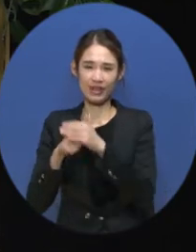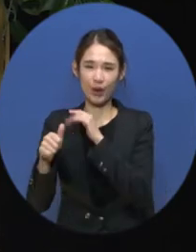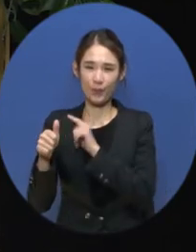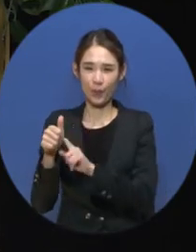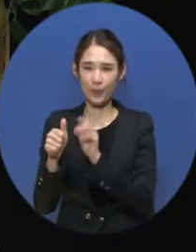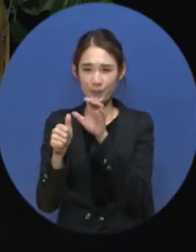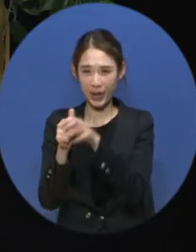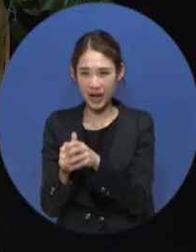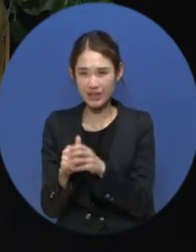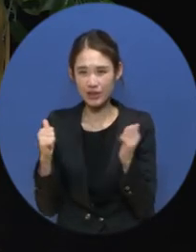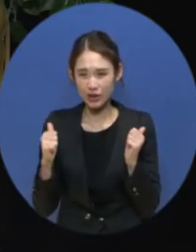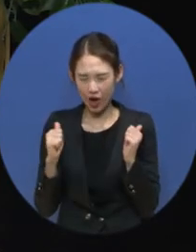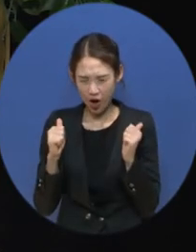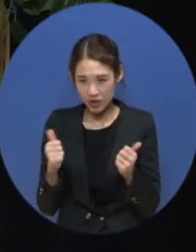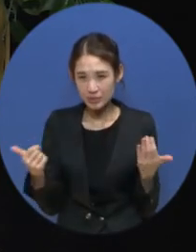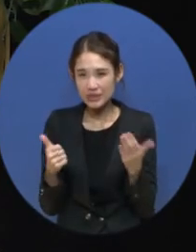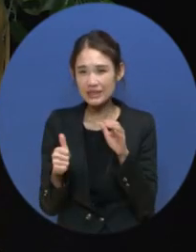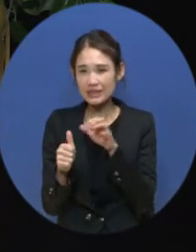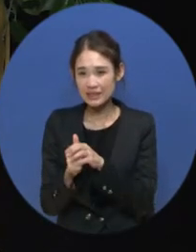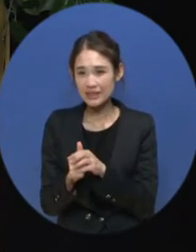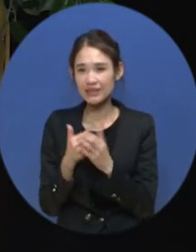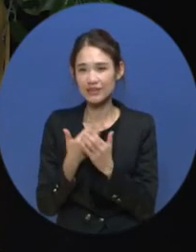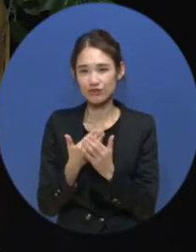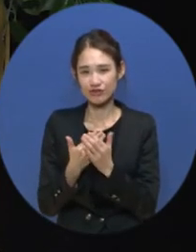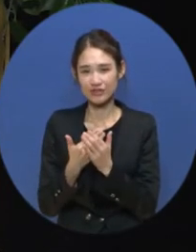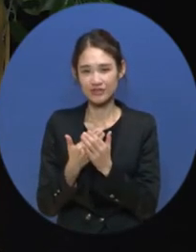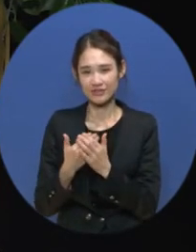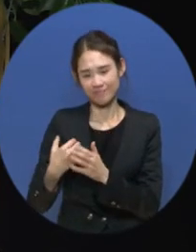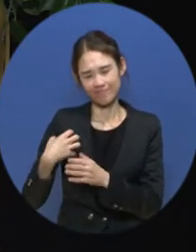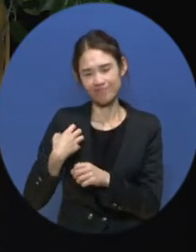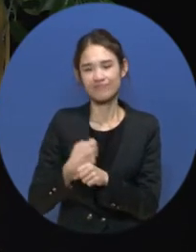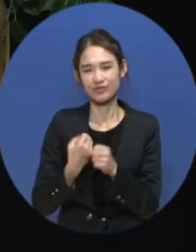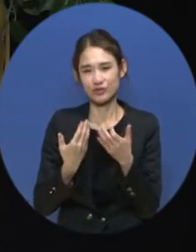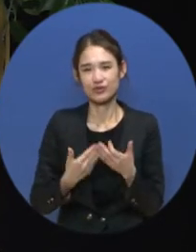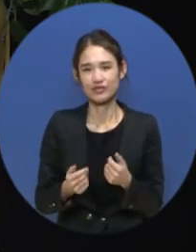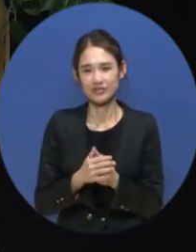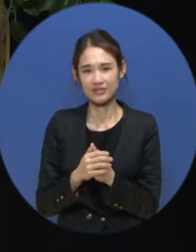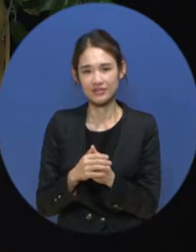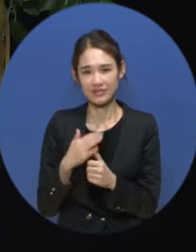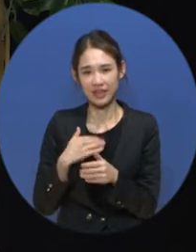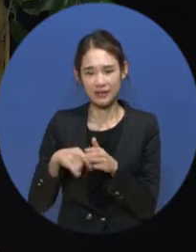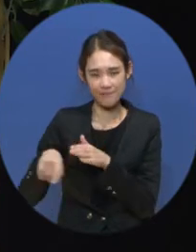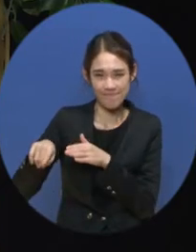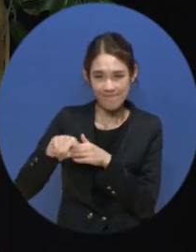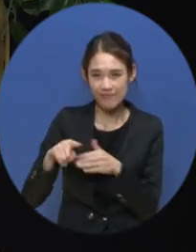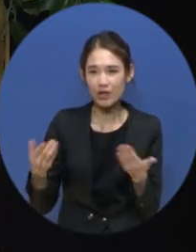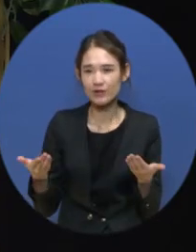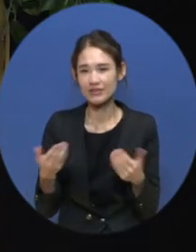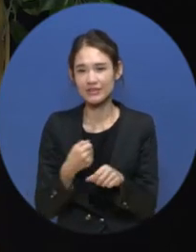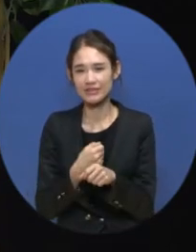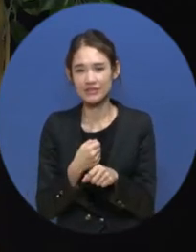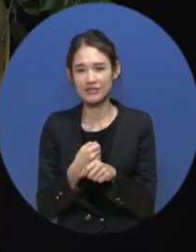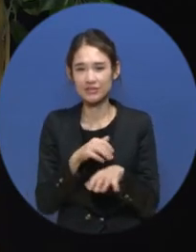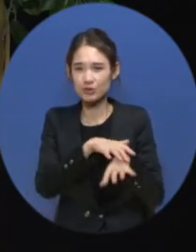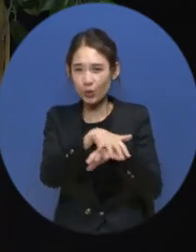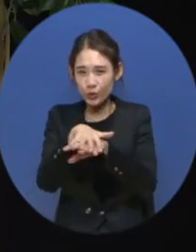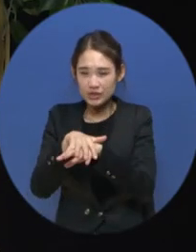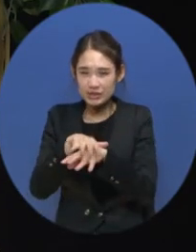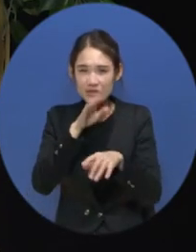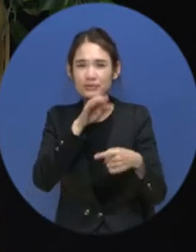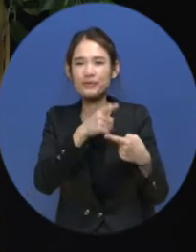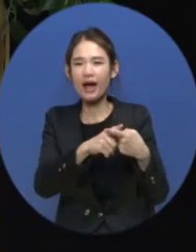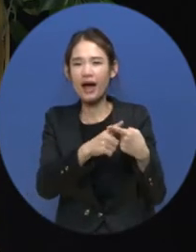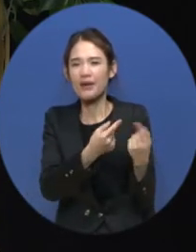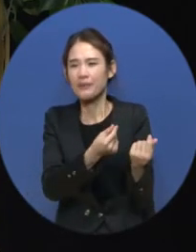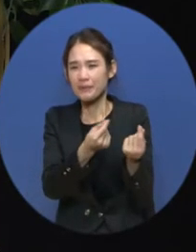주세요. 그래서 뭐 짐을 많이 주신 거죠. 그래서 네. 이 앞에서 이렇게 일을 하게 됐는데 뭐 어디 조직이나